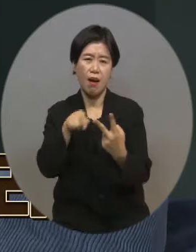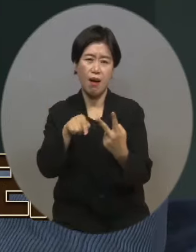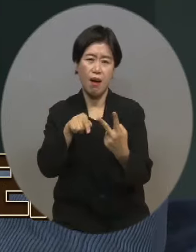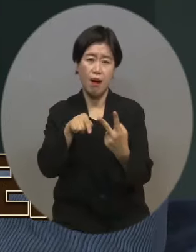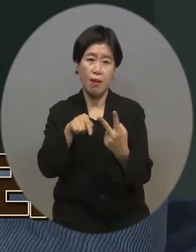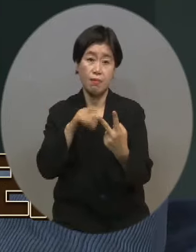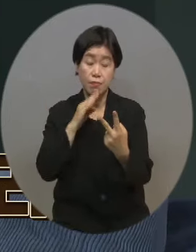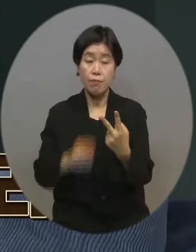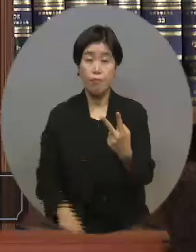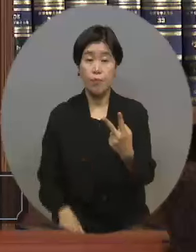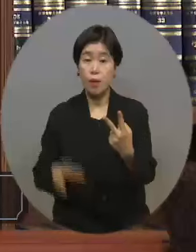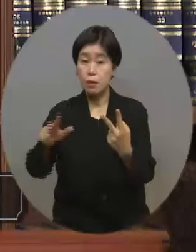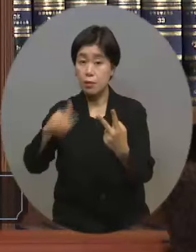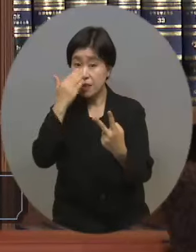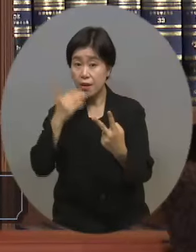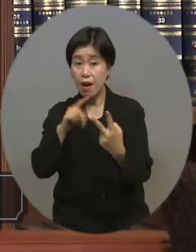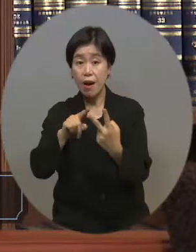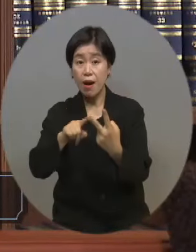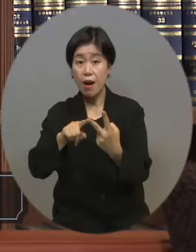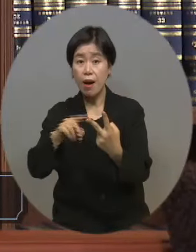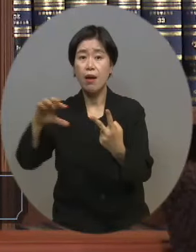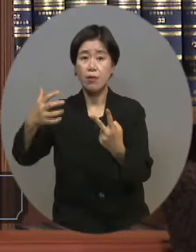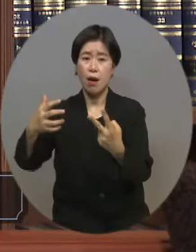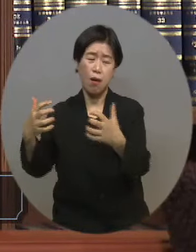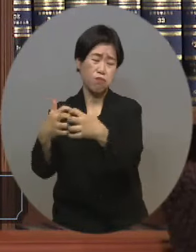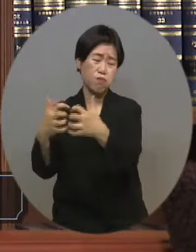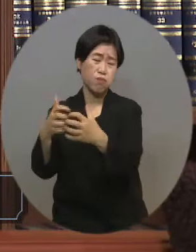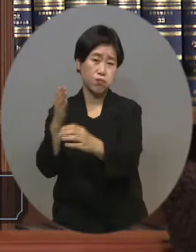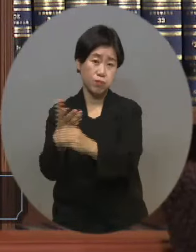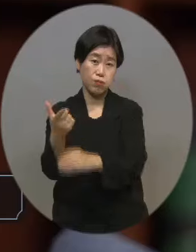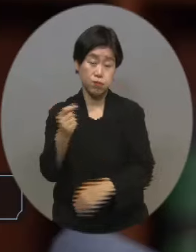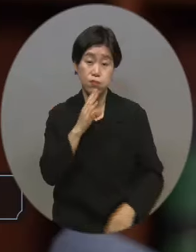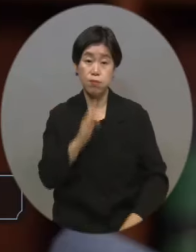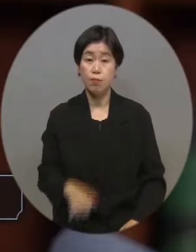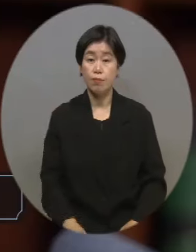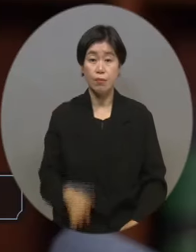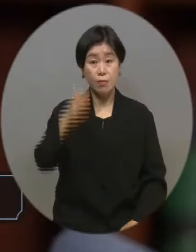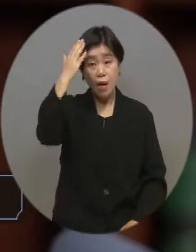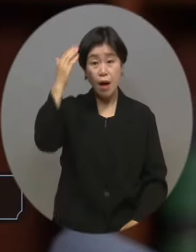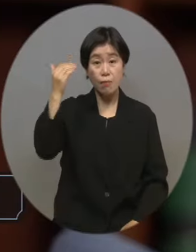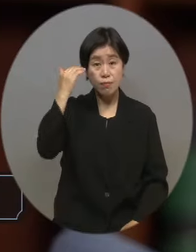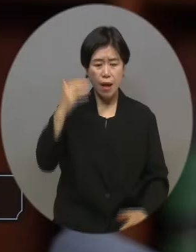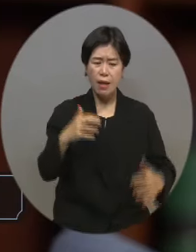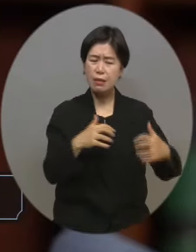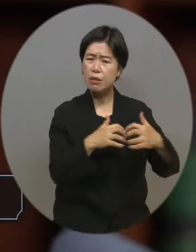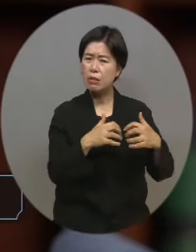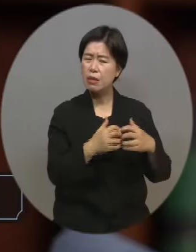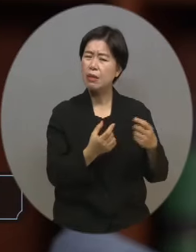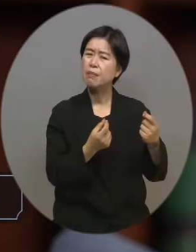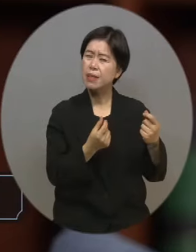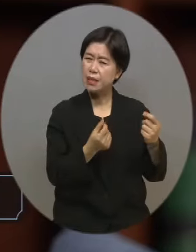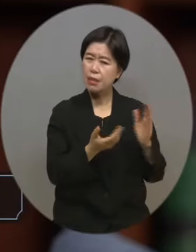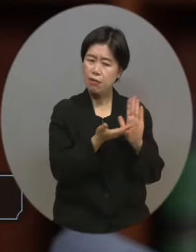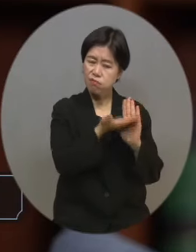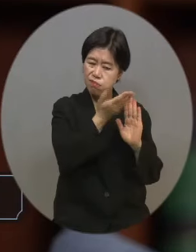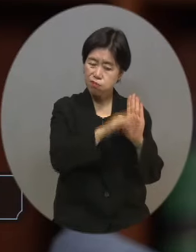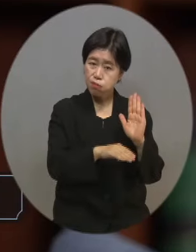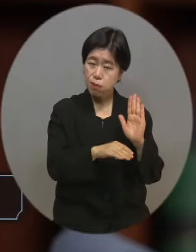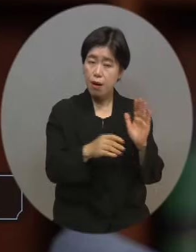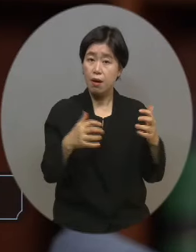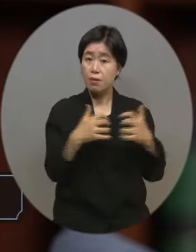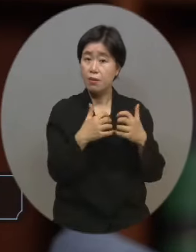이스라엘은 지금 뭐 어제 우리 다 봤잖아요. 예. 전쟁하고 있고 지금 우리도 사실은 뭐 전쟁 상태는 마찬가지입니다.